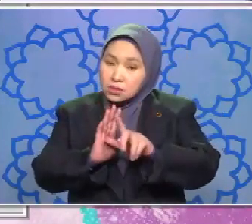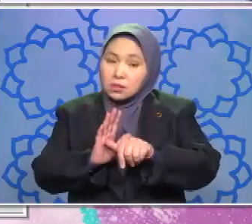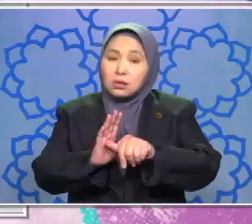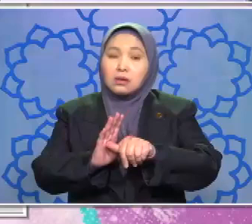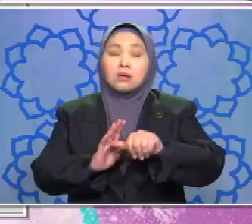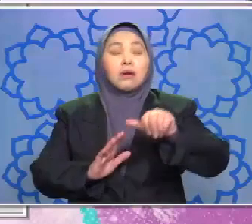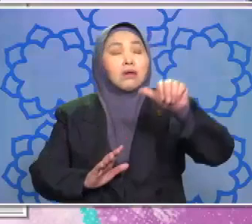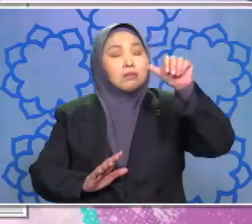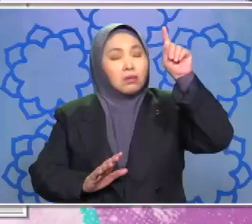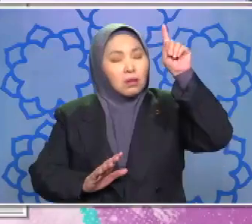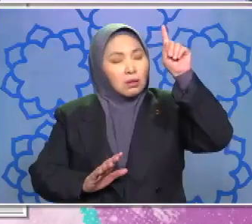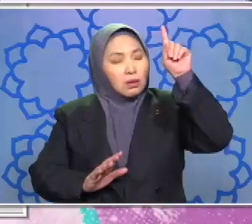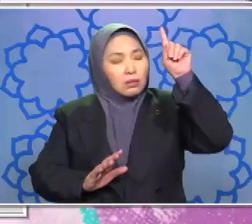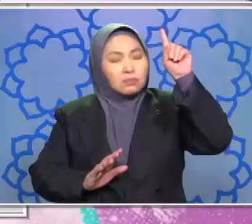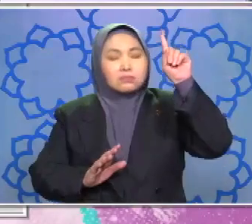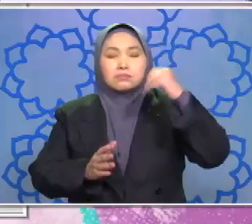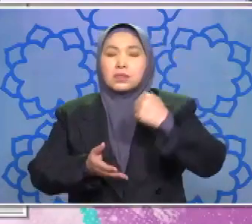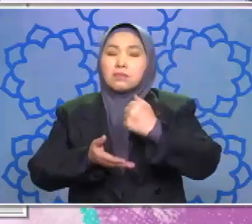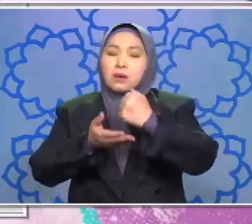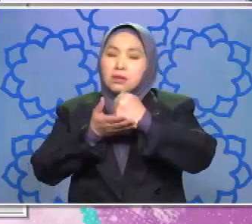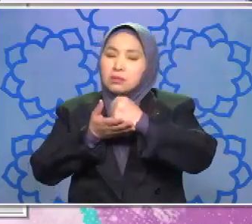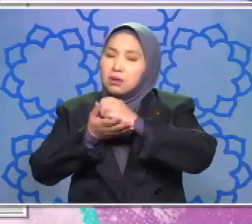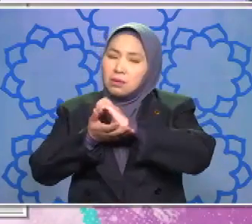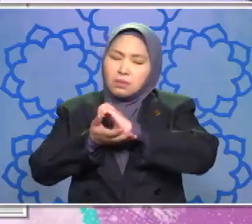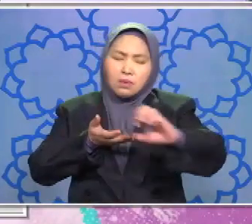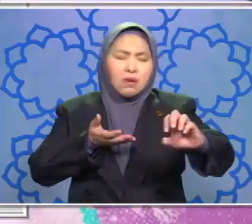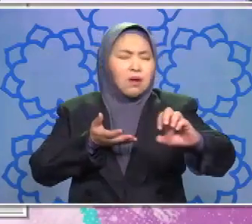ثم إذا كشف الضر